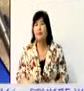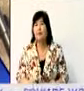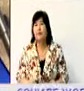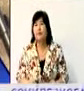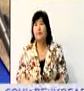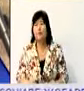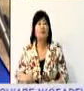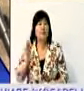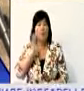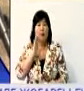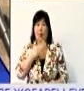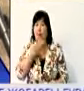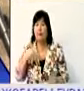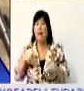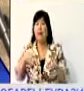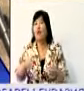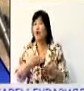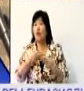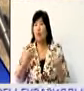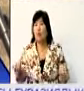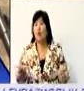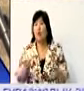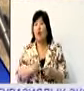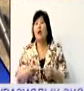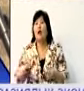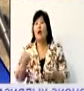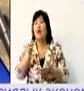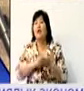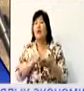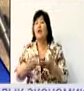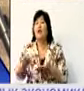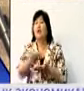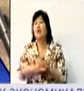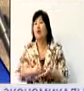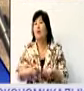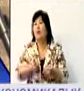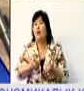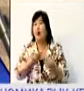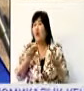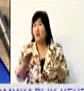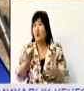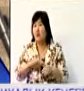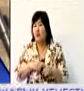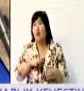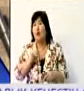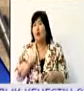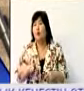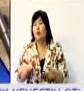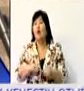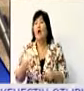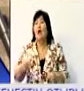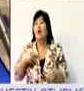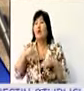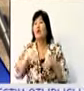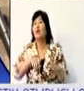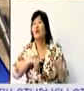су болмай, егін болмай, салық жиналмай қалса керек. Содан сол әскерін жібереді,